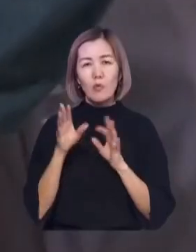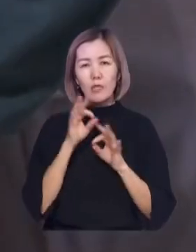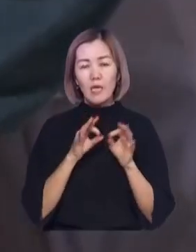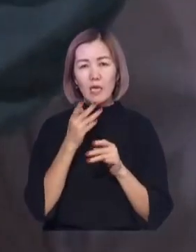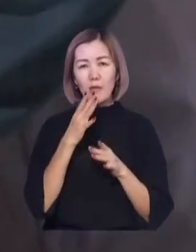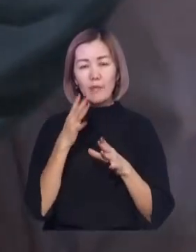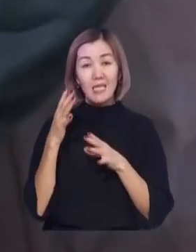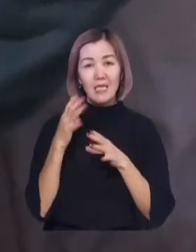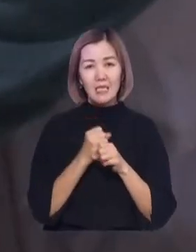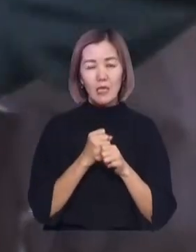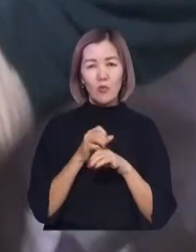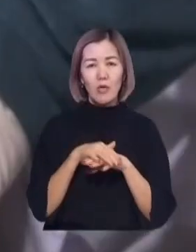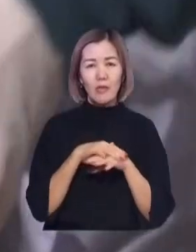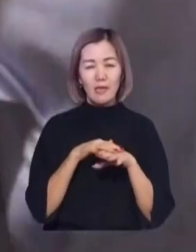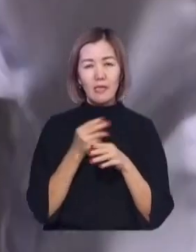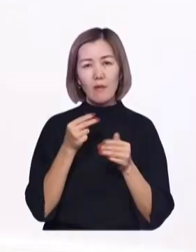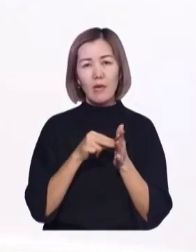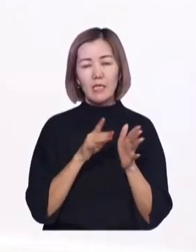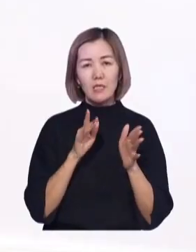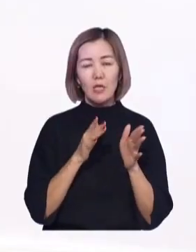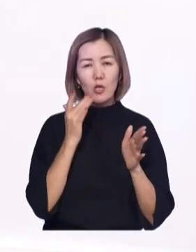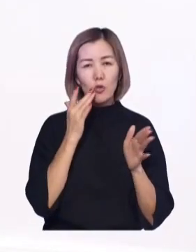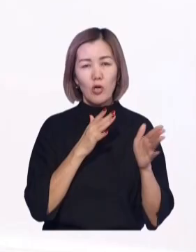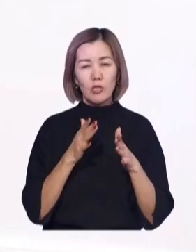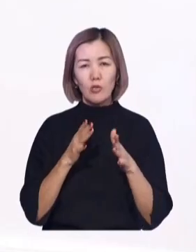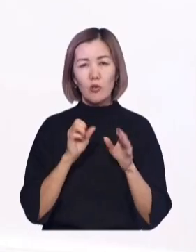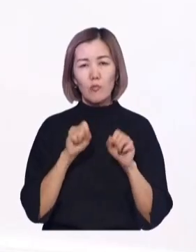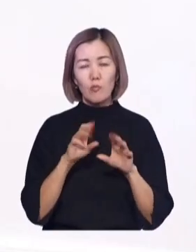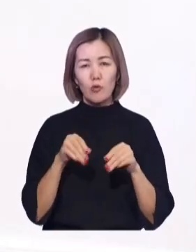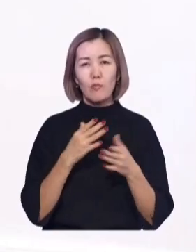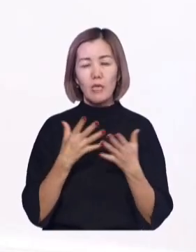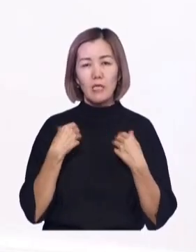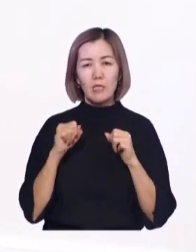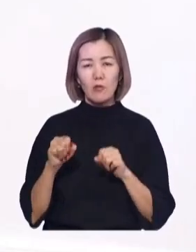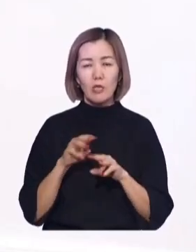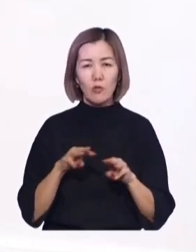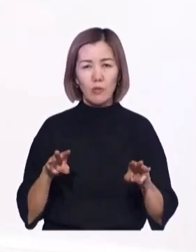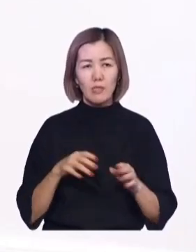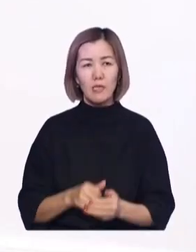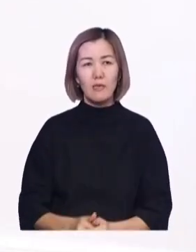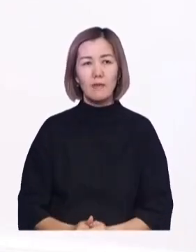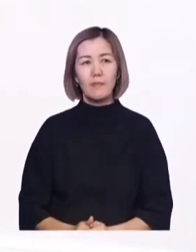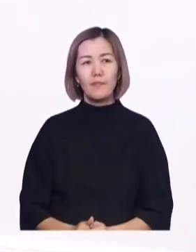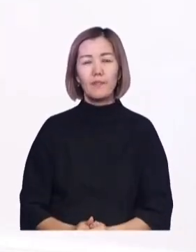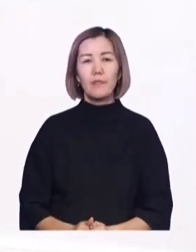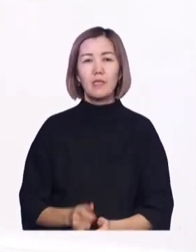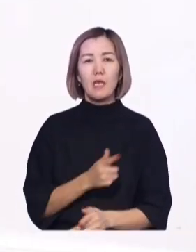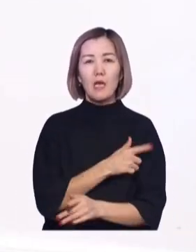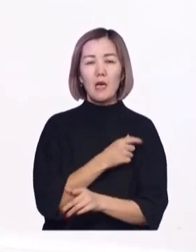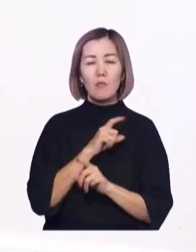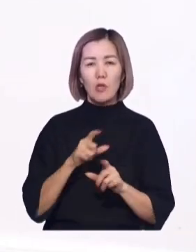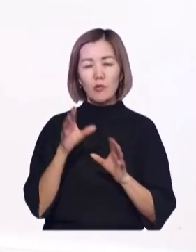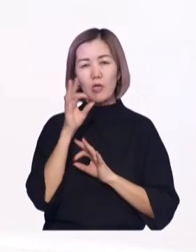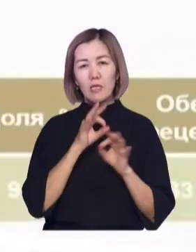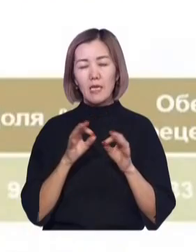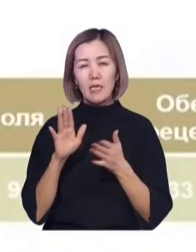импортын азайтуға және нарықтағы бағасын тұрақтандыруға мүмкіндік беріп отыр, дейді денсаулық сақтау министрі. Амбулаториялық дәрілік заттармен